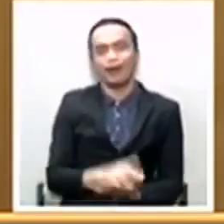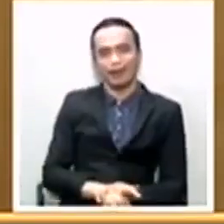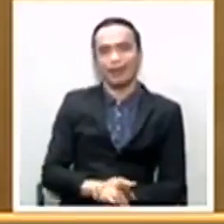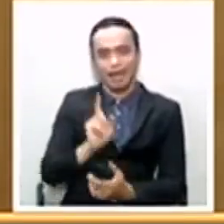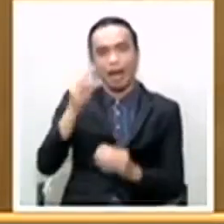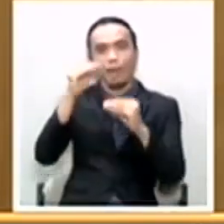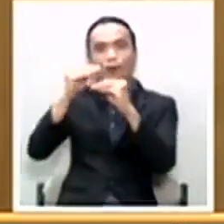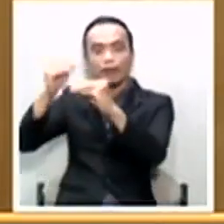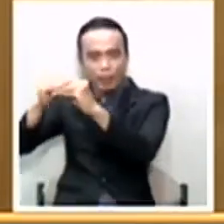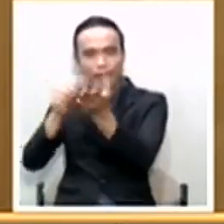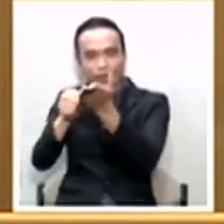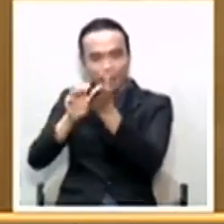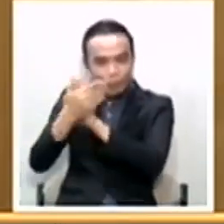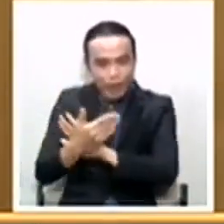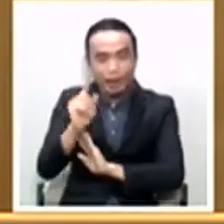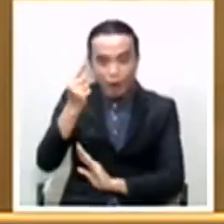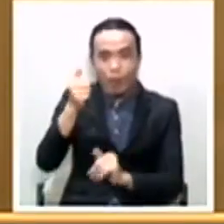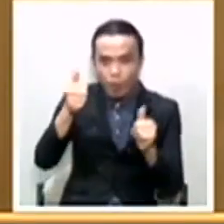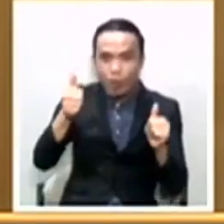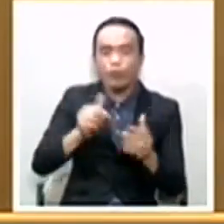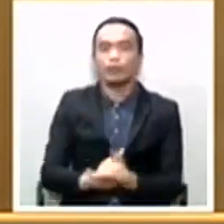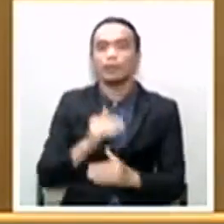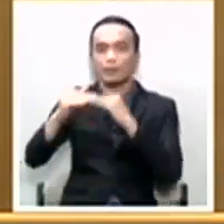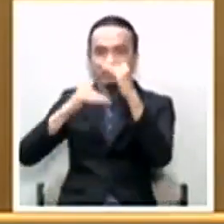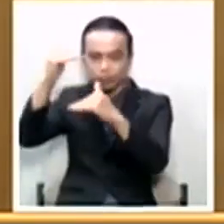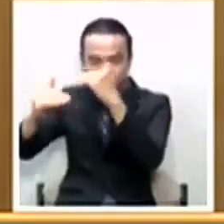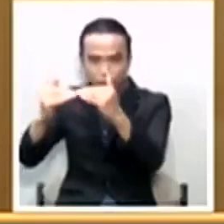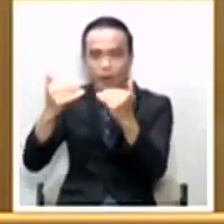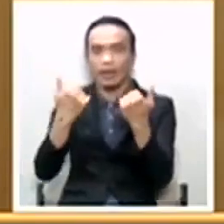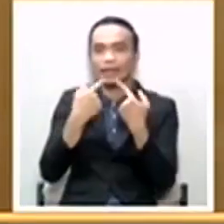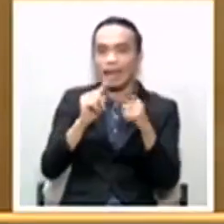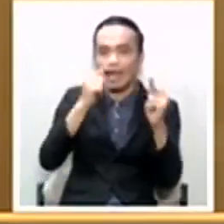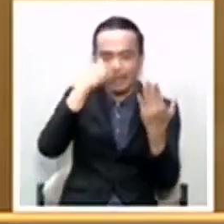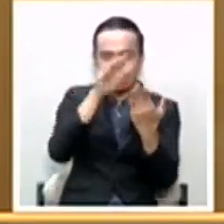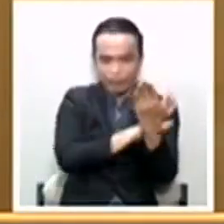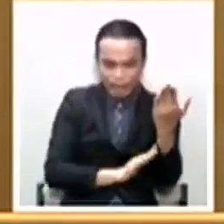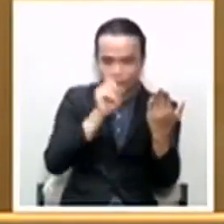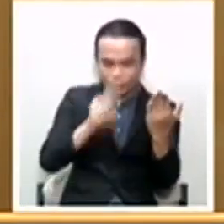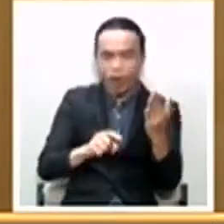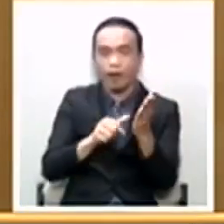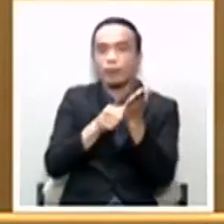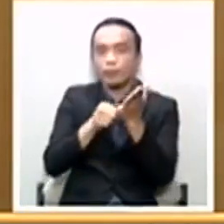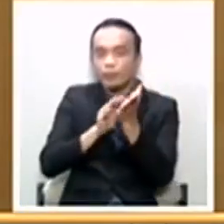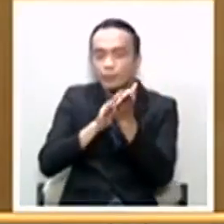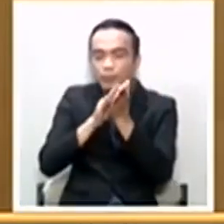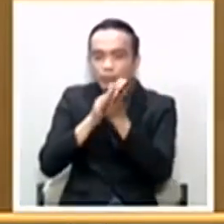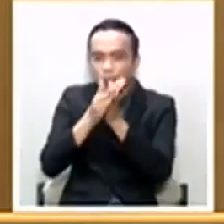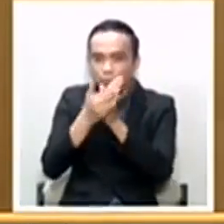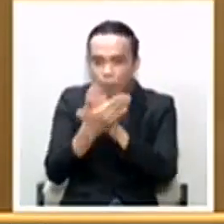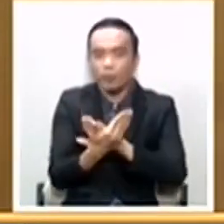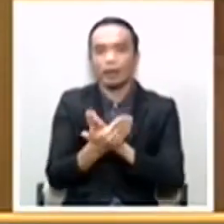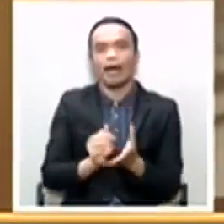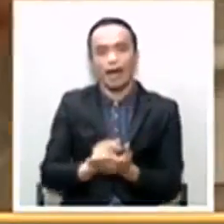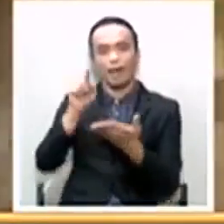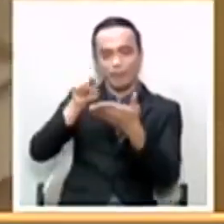งทุนของรัฐบาลรัฐวิสาหกิจและภาคชนน่าจะมีทิศทางที่ชัดเจนมากขึ้นแต่เราต้องใช้เวลาในการปรับเปลี่ยนตรงนี้จากการเวลาเลือกตั้งนี่แหละครับนะ